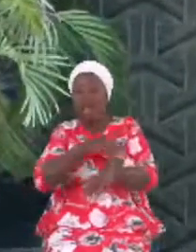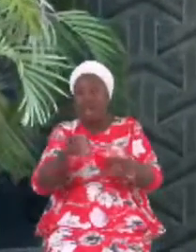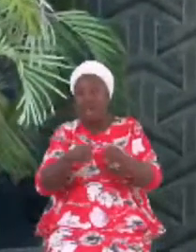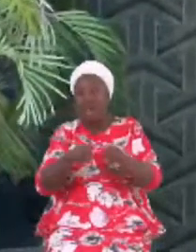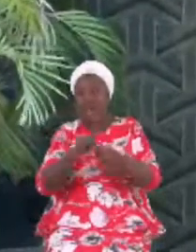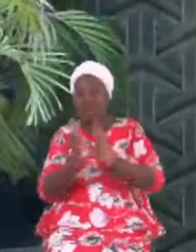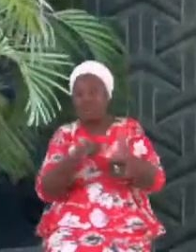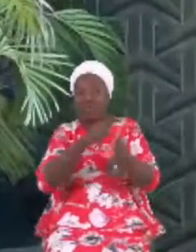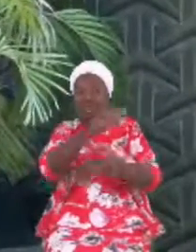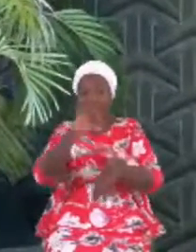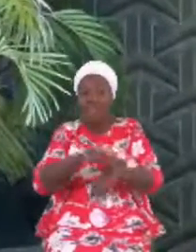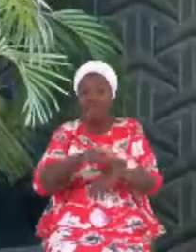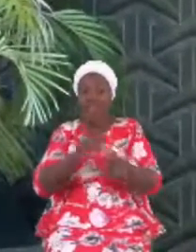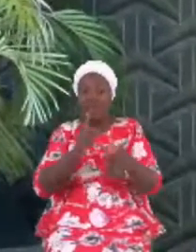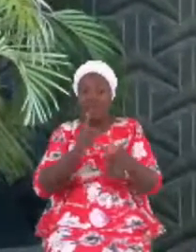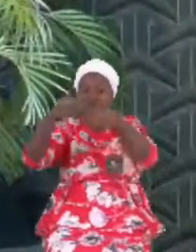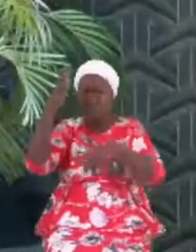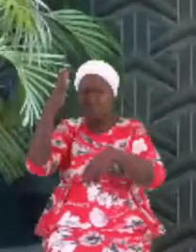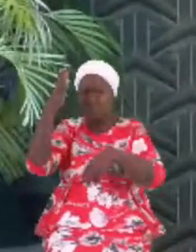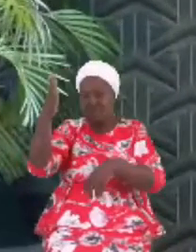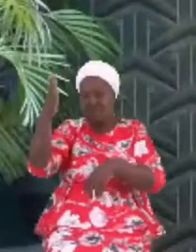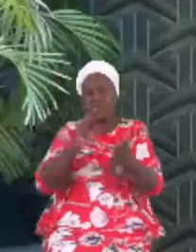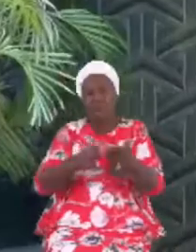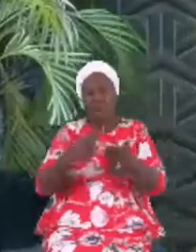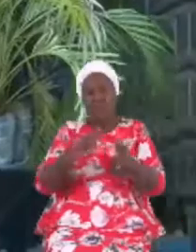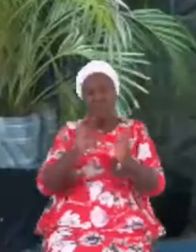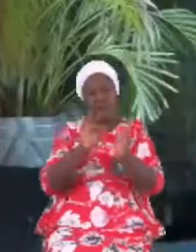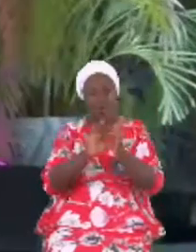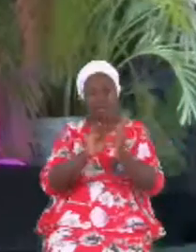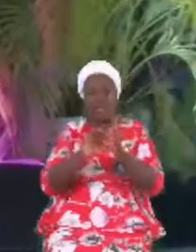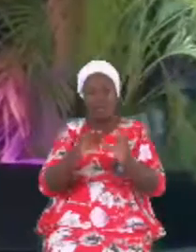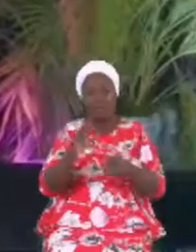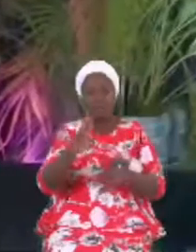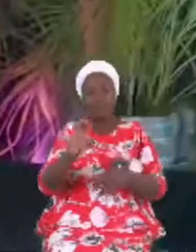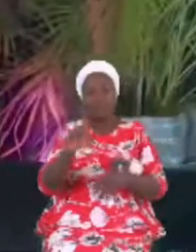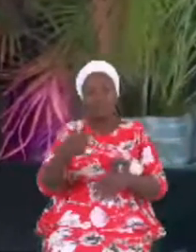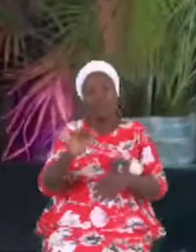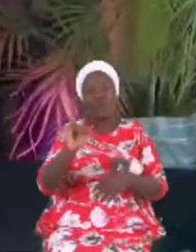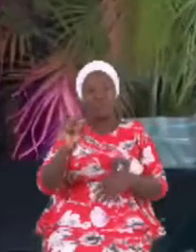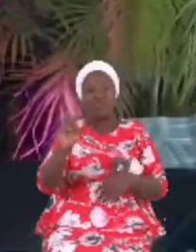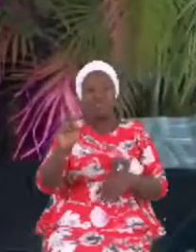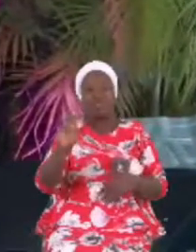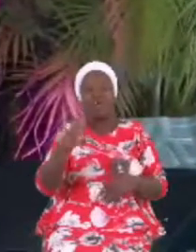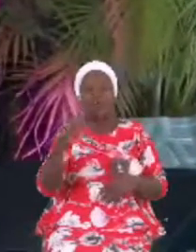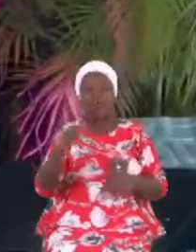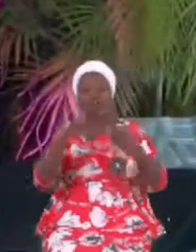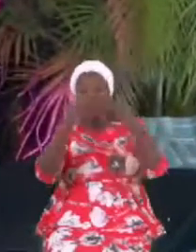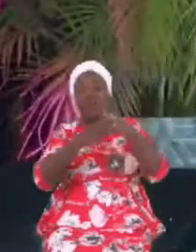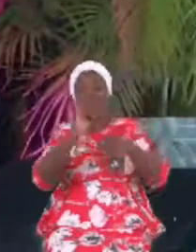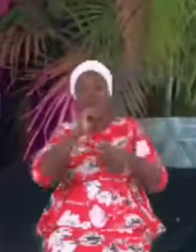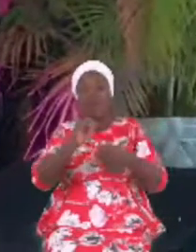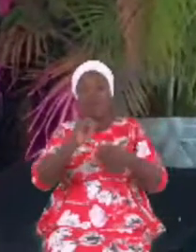la terre et tu vas là-bas, le registre du ciel est là-bas. Qui sont inscrits dans les